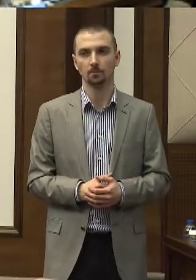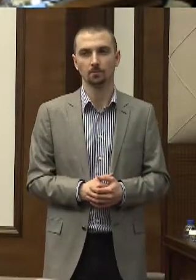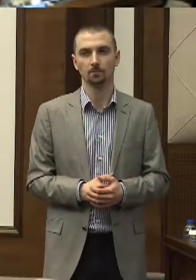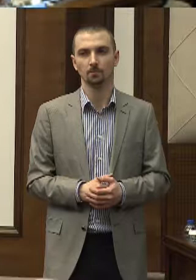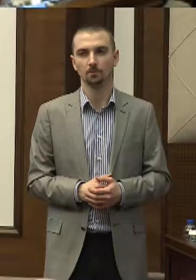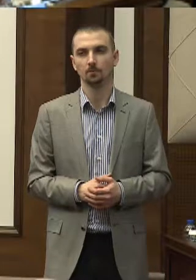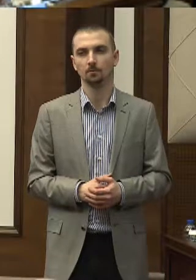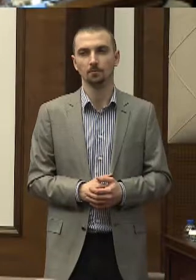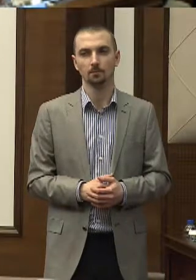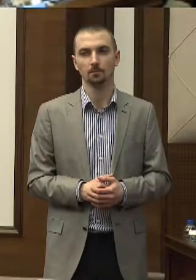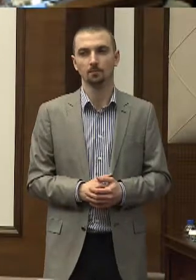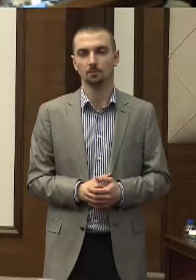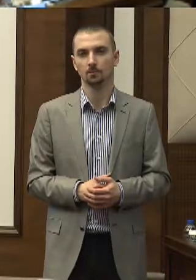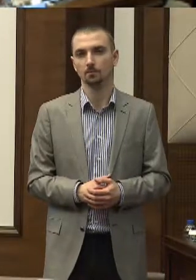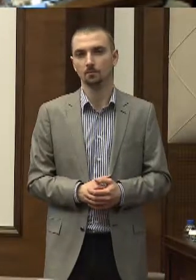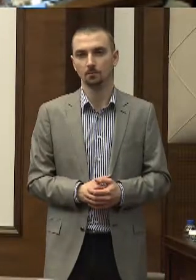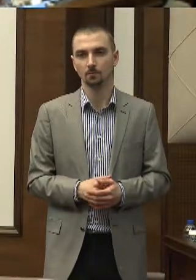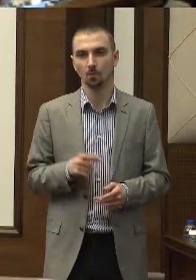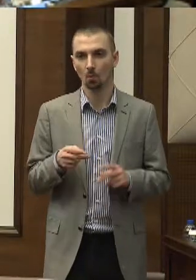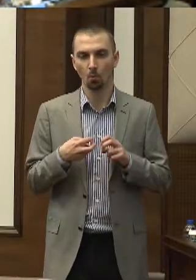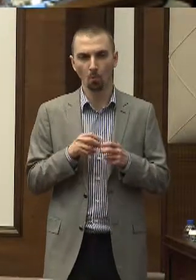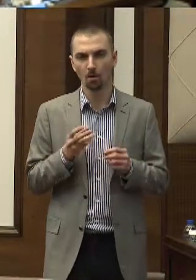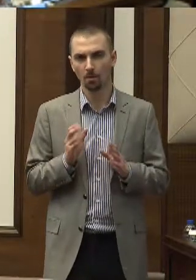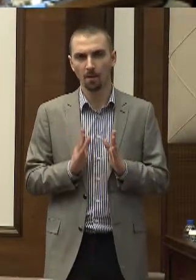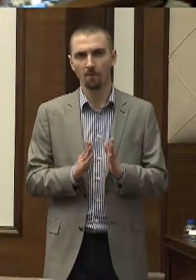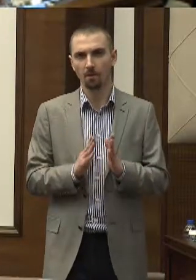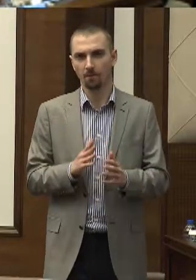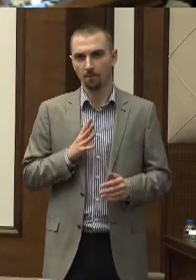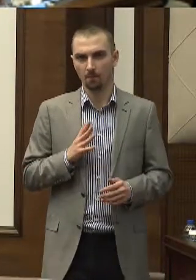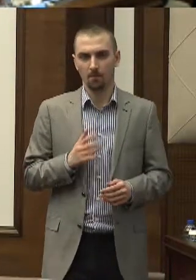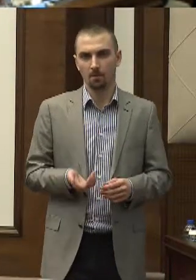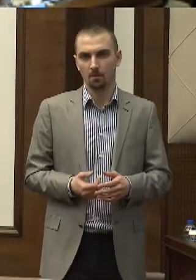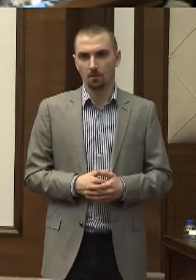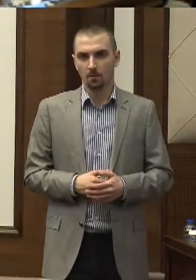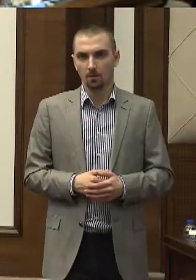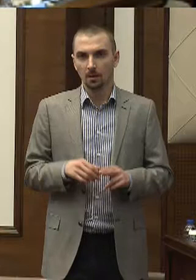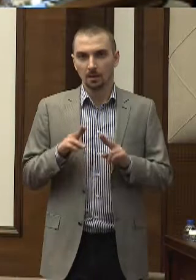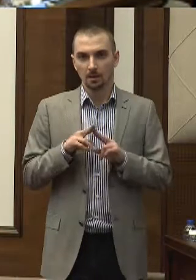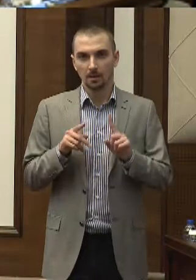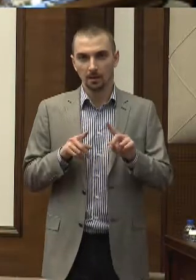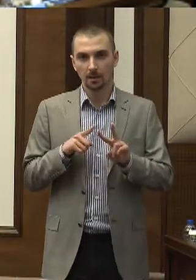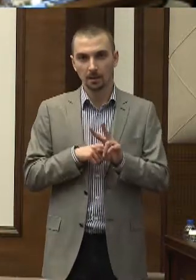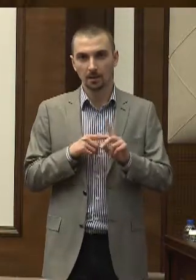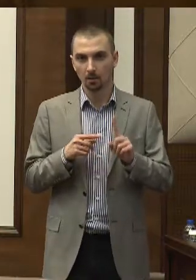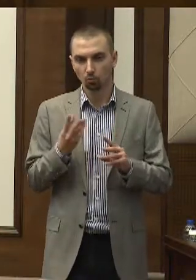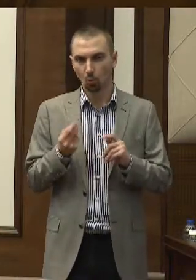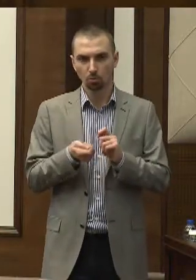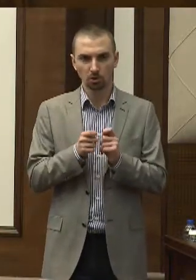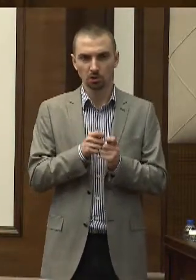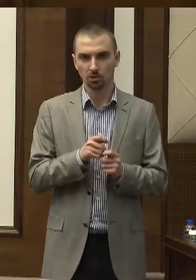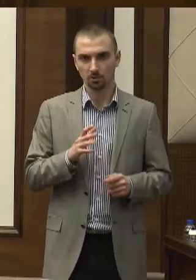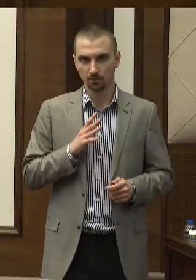tamamında hala sorun olmaya devam ediyor. Halbuki kıyılarda çok büyük değişiklikler oldu.